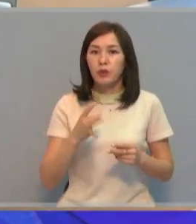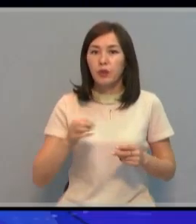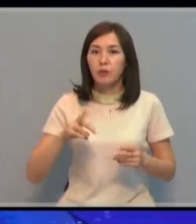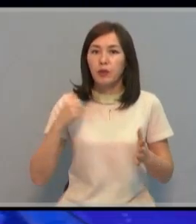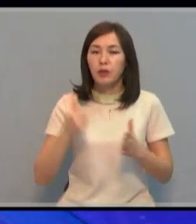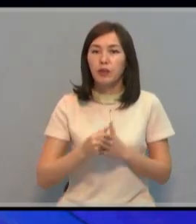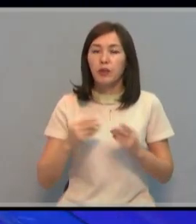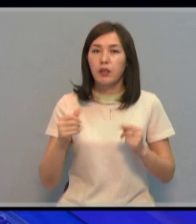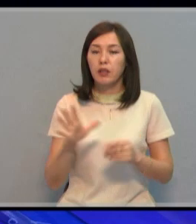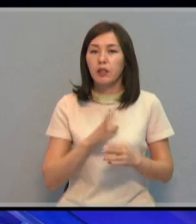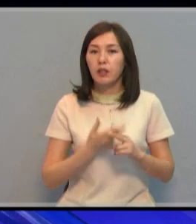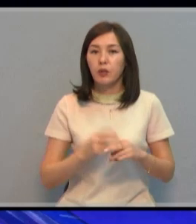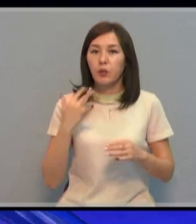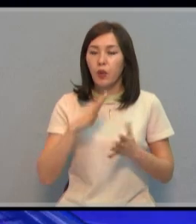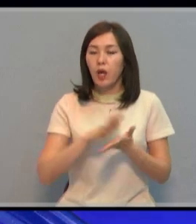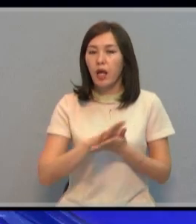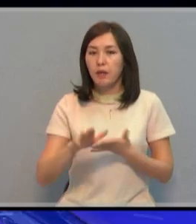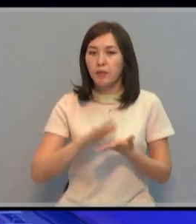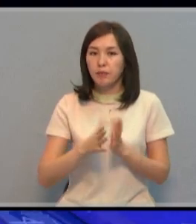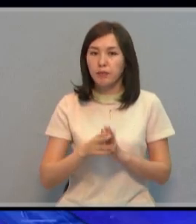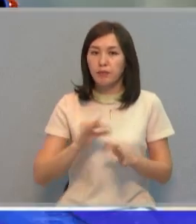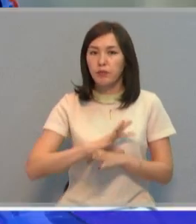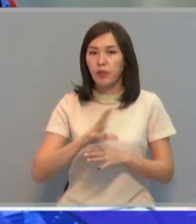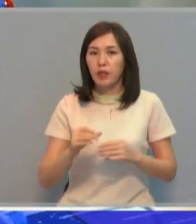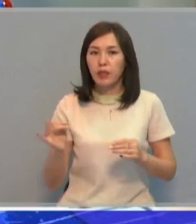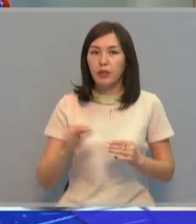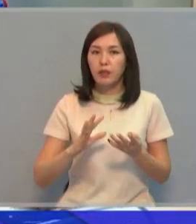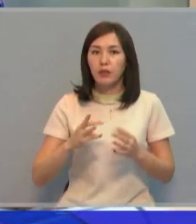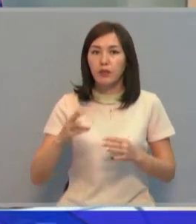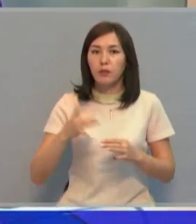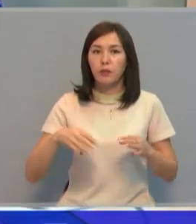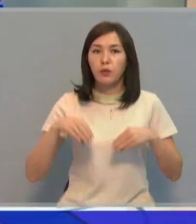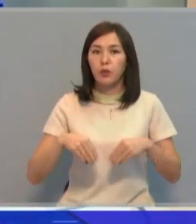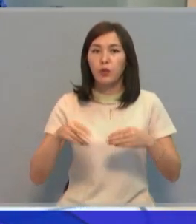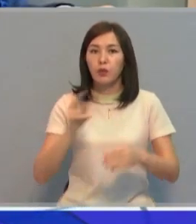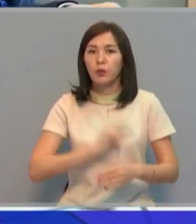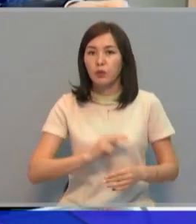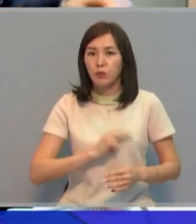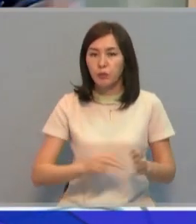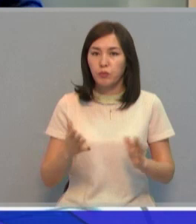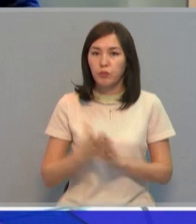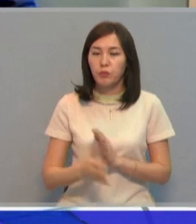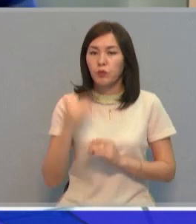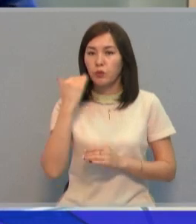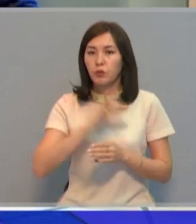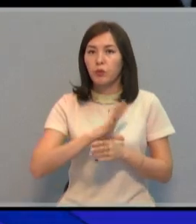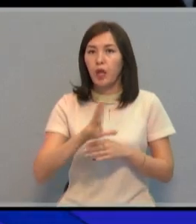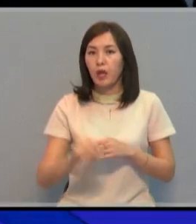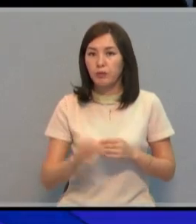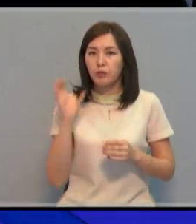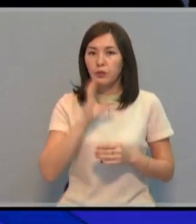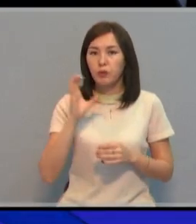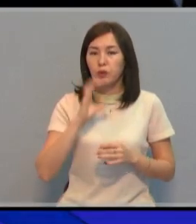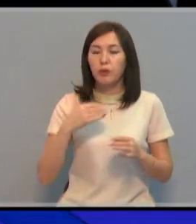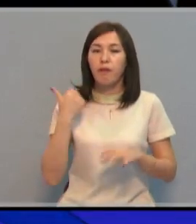миллиардқа тең қаржы қаралған. Соның көбі санитарлық жағдайды қамтуға және елді мекендерді абаттандыруға жұмсалыпты. Сапалы ауыз су мәселесі